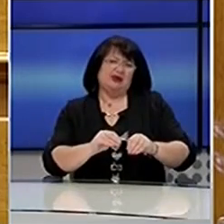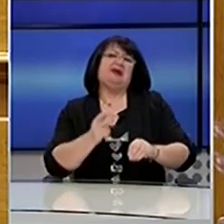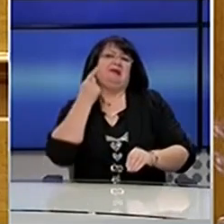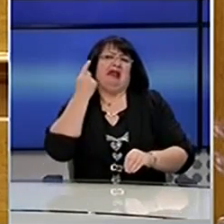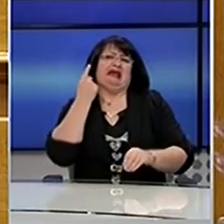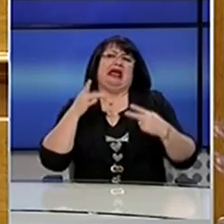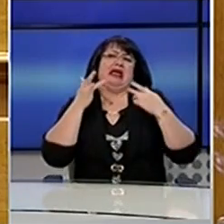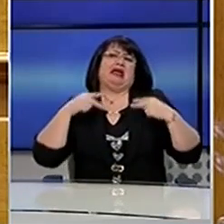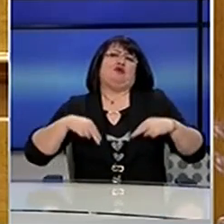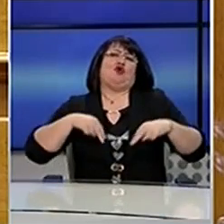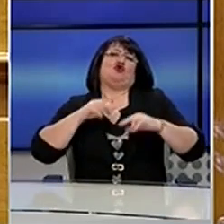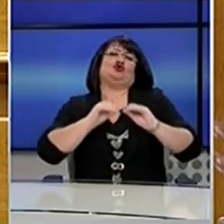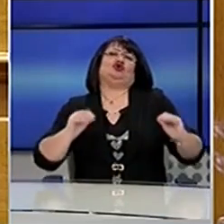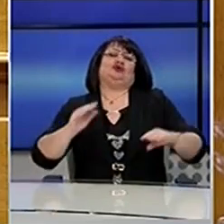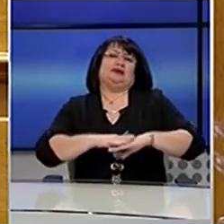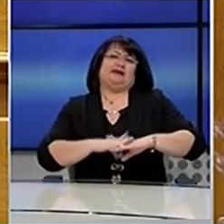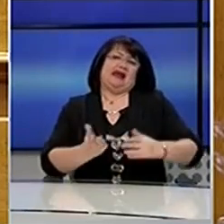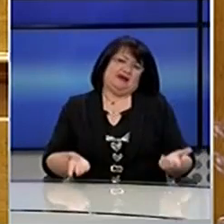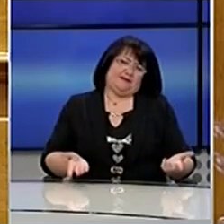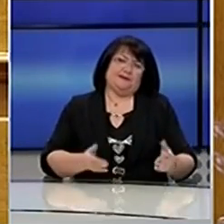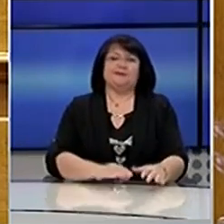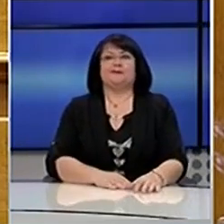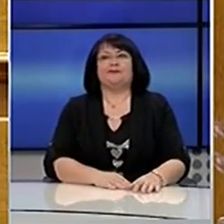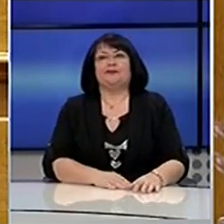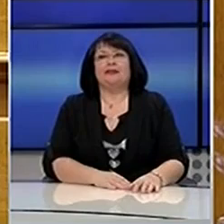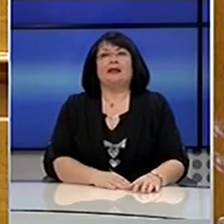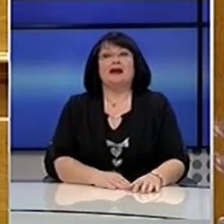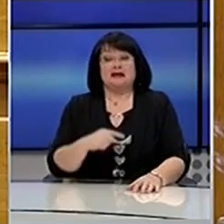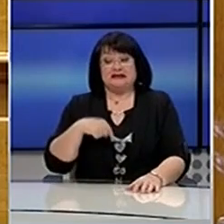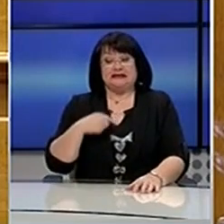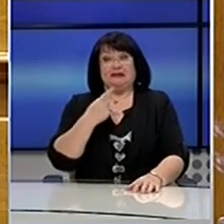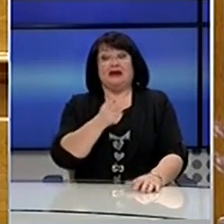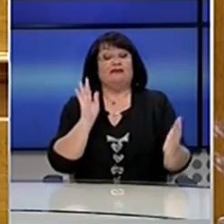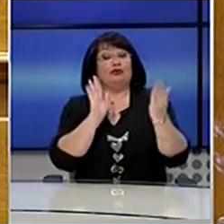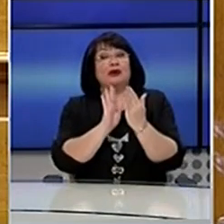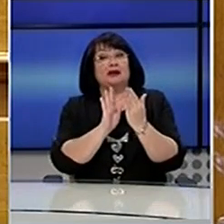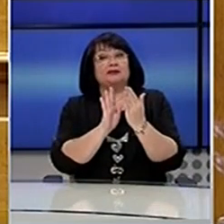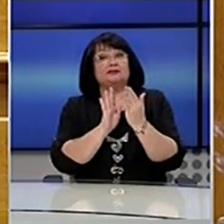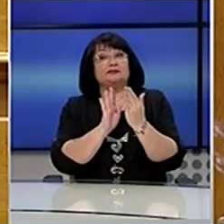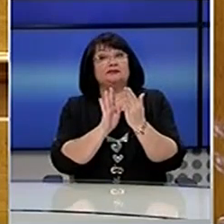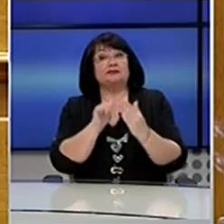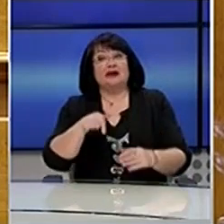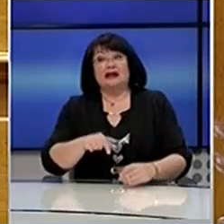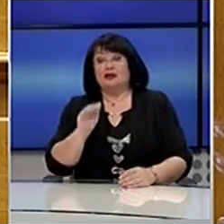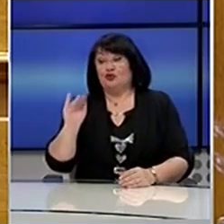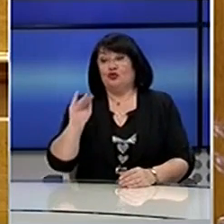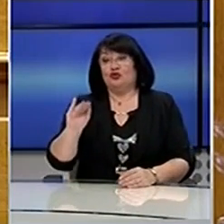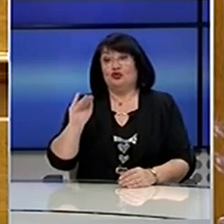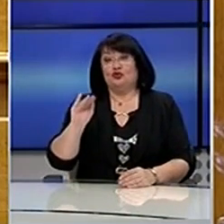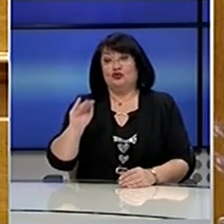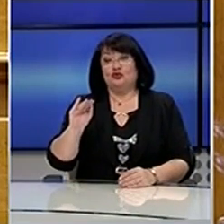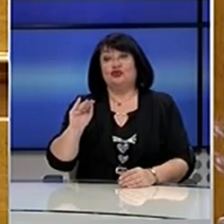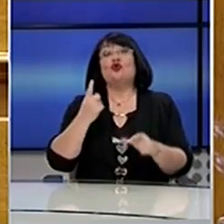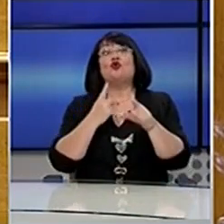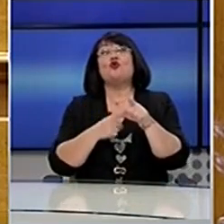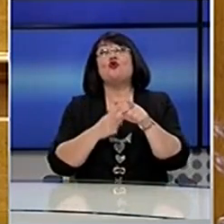σίγουρα όχι από την εγκληματική στάση όσων, και εδώ απευθύνομαι σε εσάς κύριε Γενική